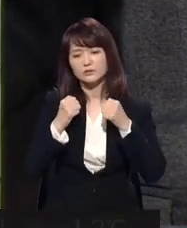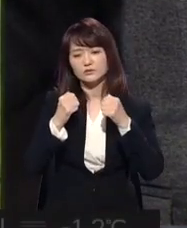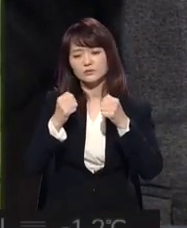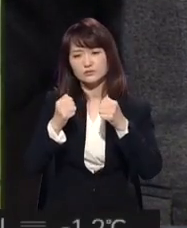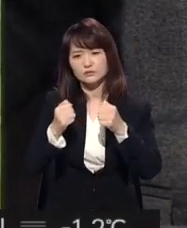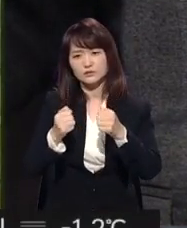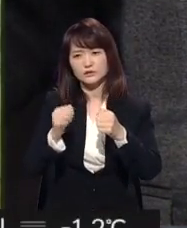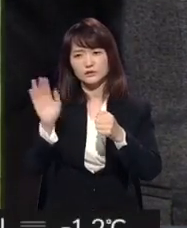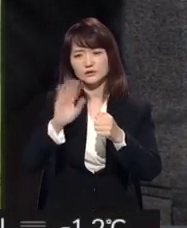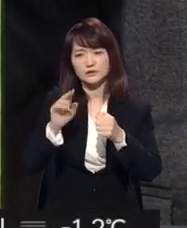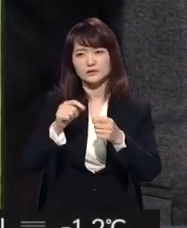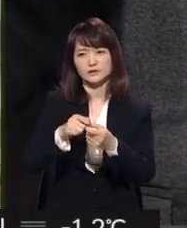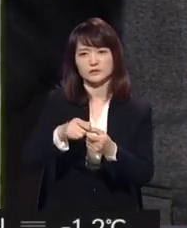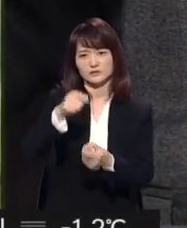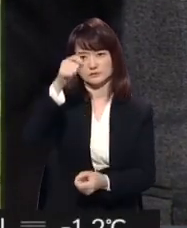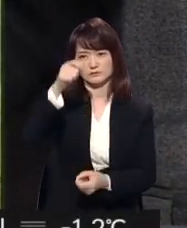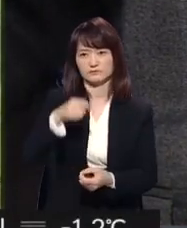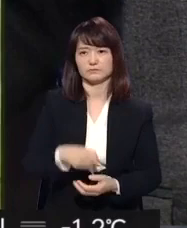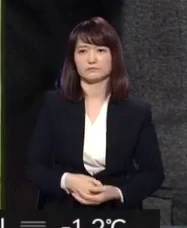오래됐다고 합니다이